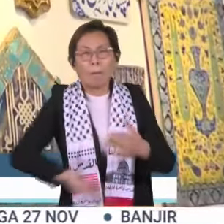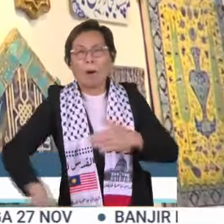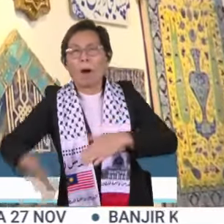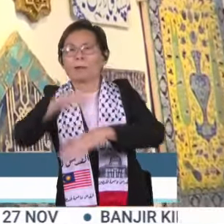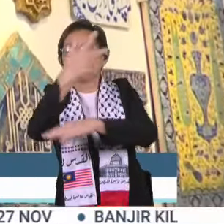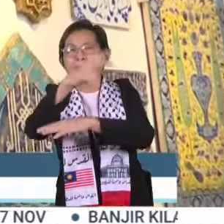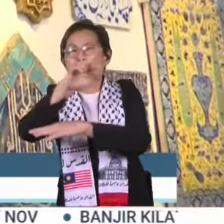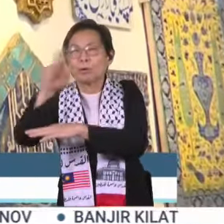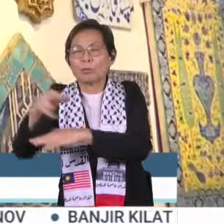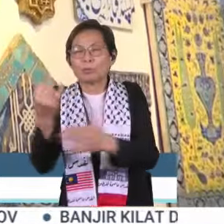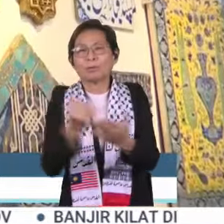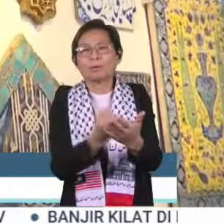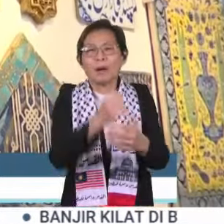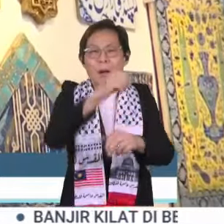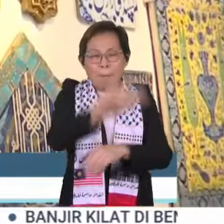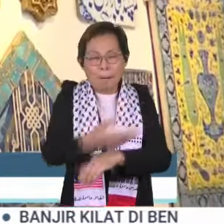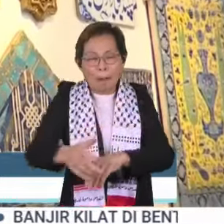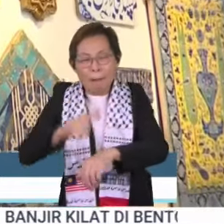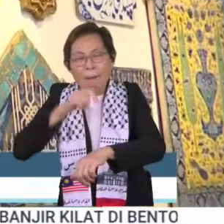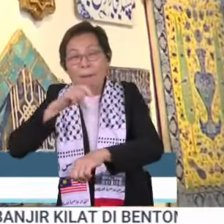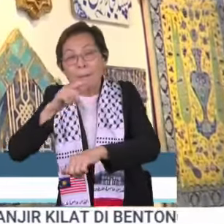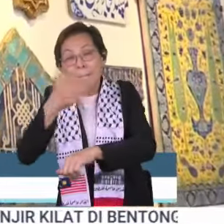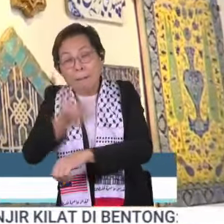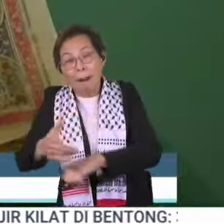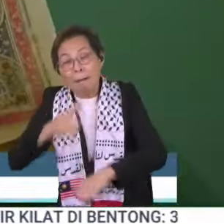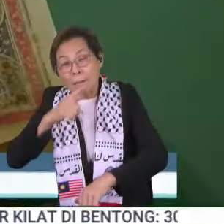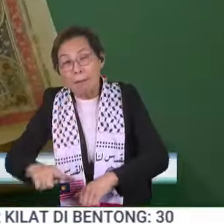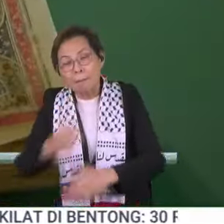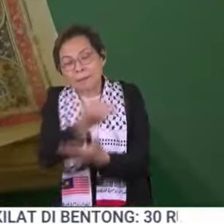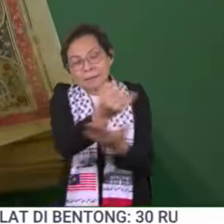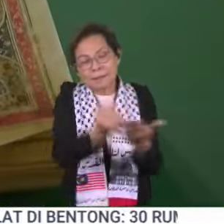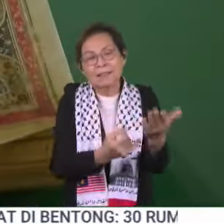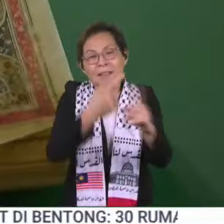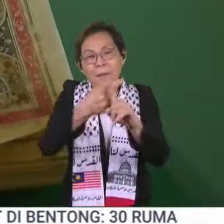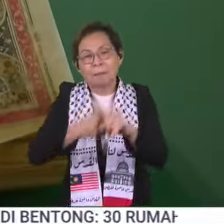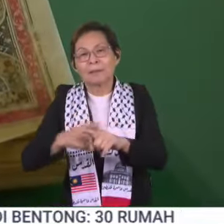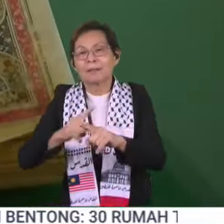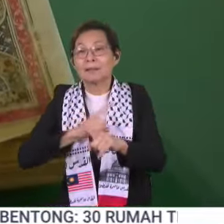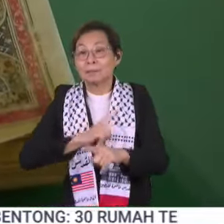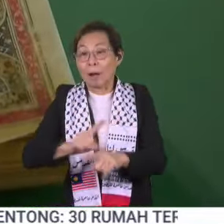13,000 artifak warisan seni daripada peradaban Islam